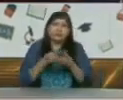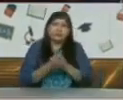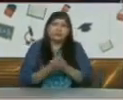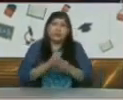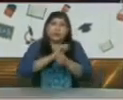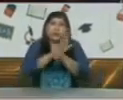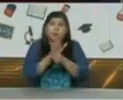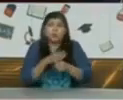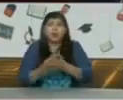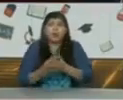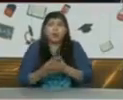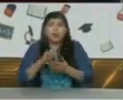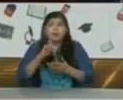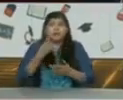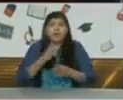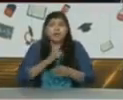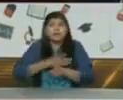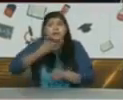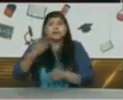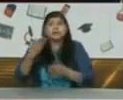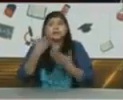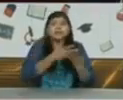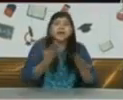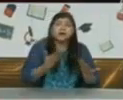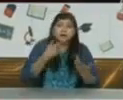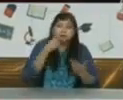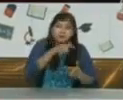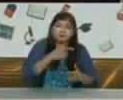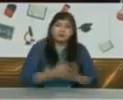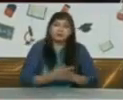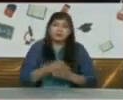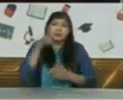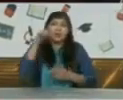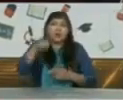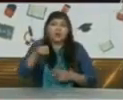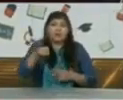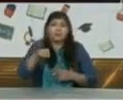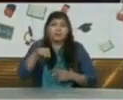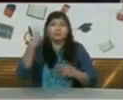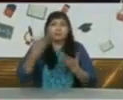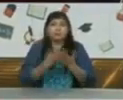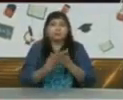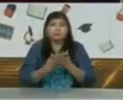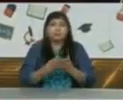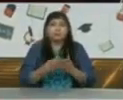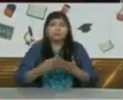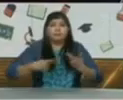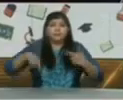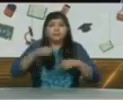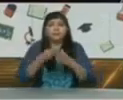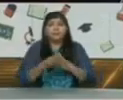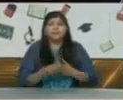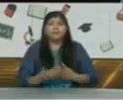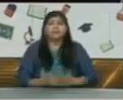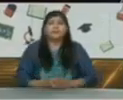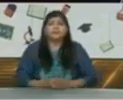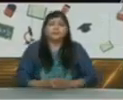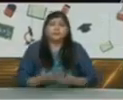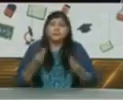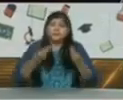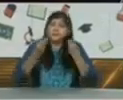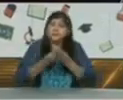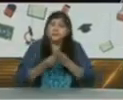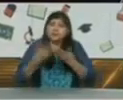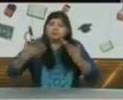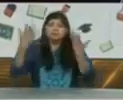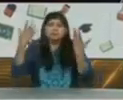कोरोना की सबसे पहली सीख तो यही है कि आपने जिस चीज को,